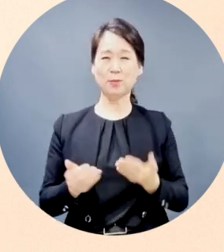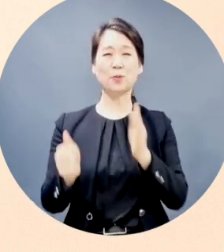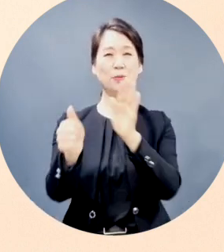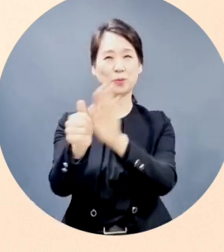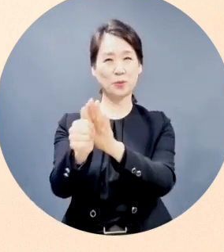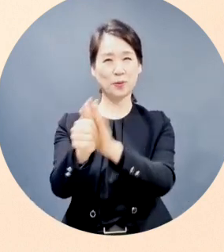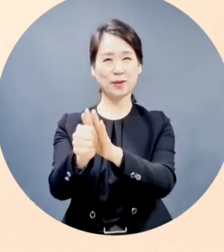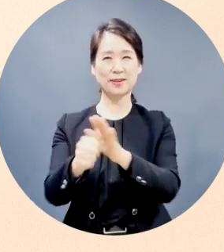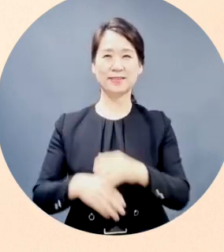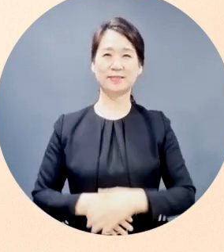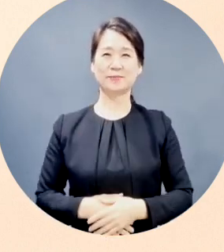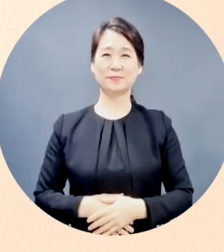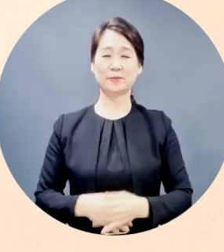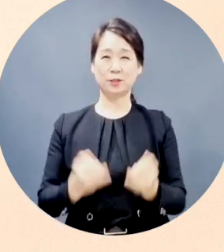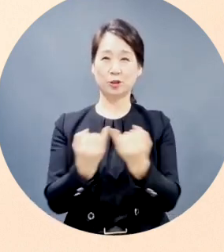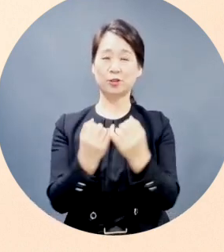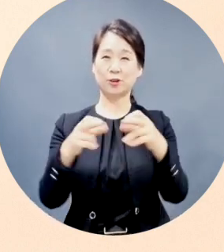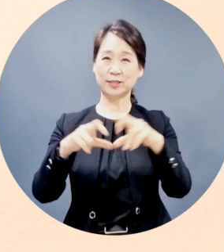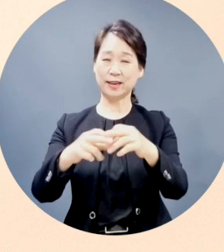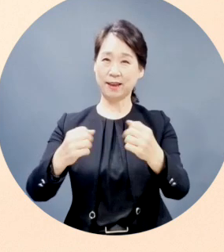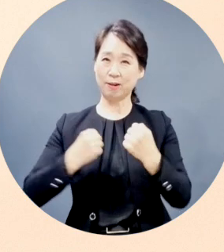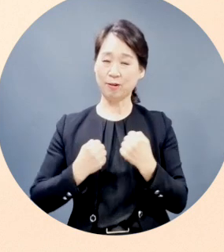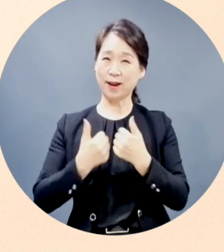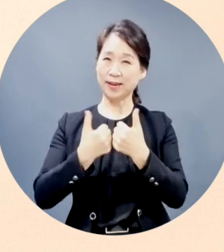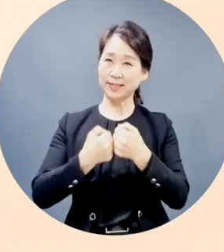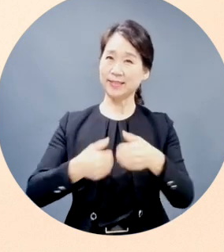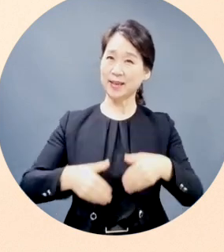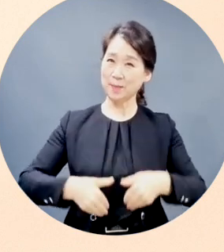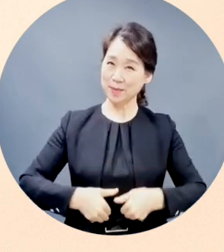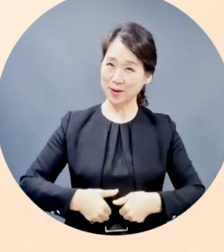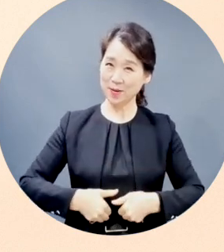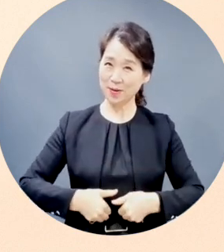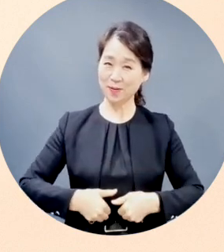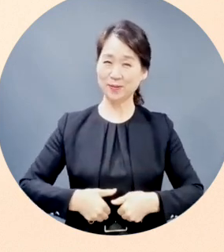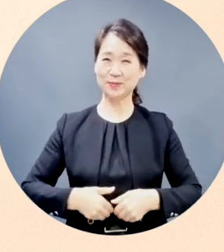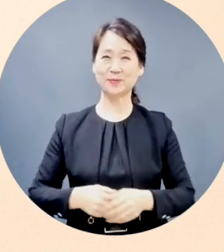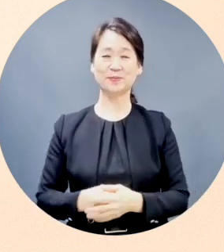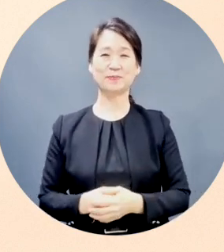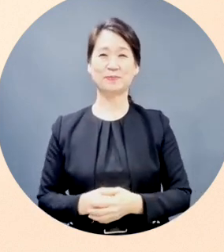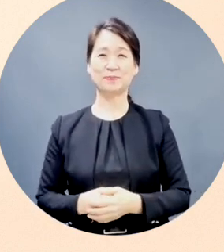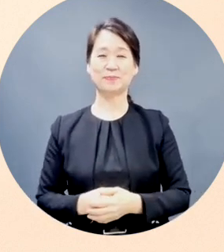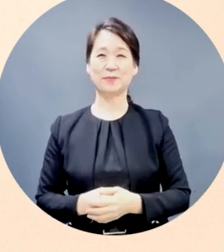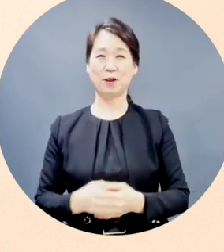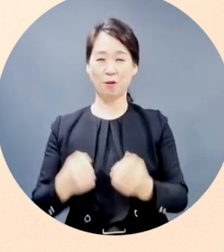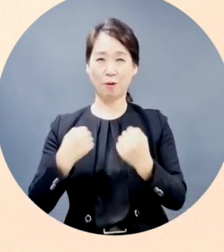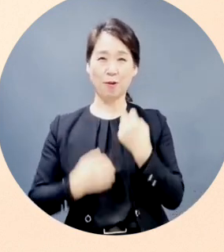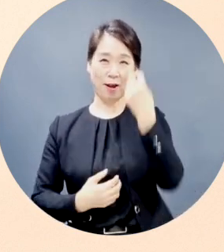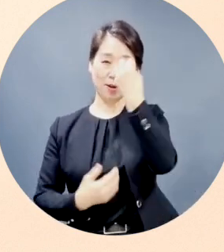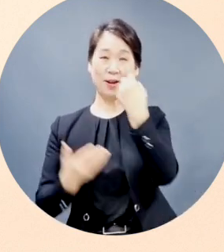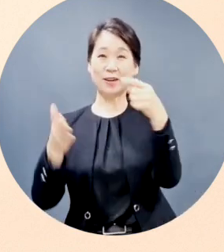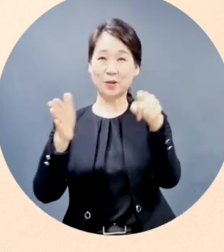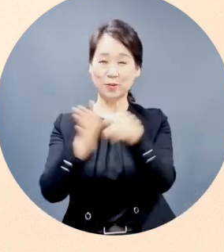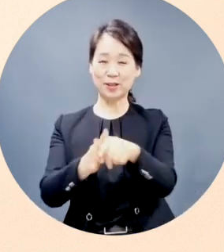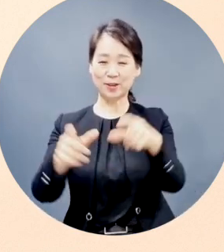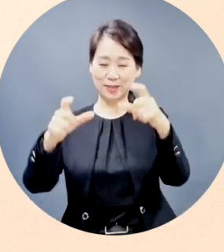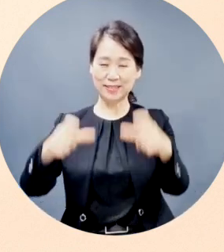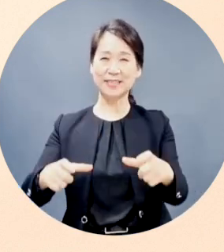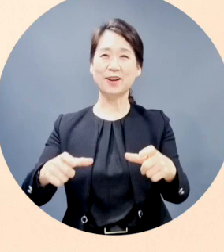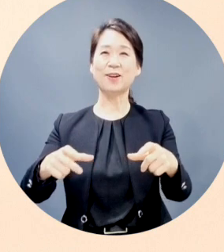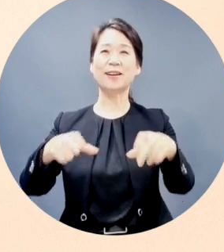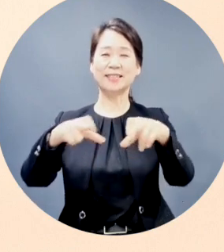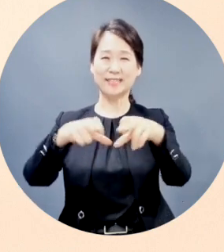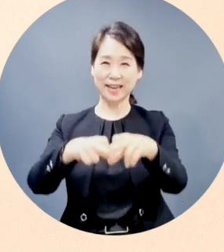수 있도록 합니다. 여성 장애인 건강 상담이 필요하세요? 여성 장애인의 건강 관리를